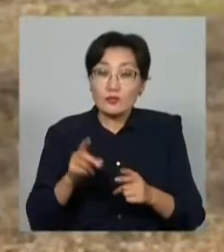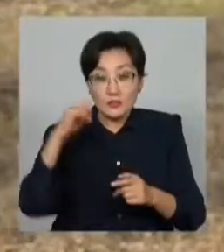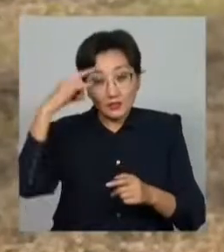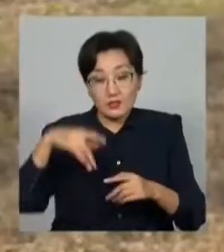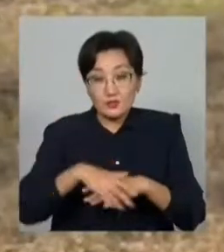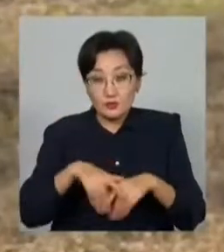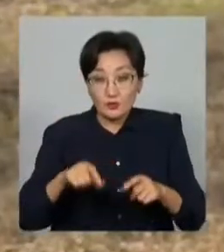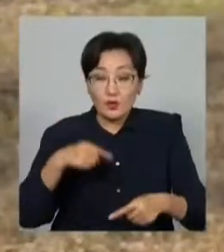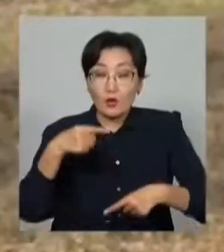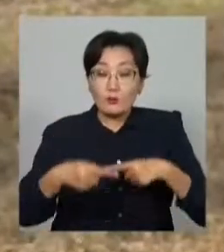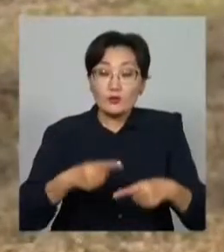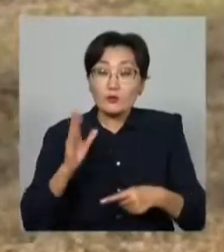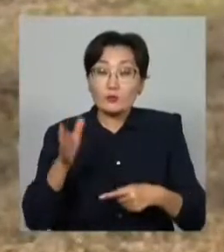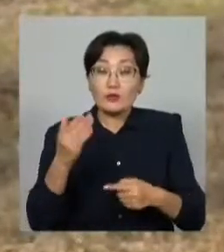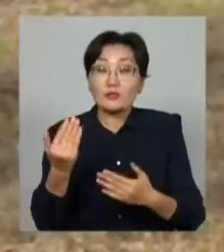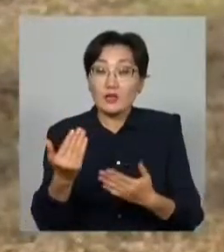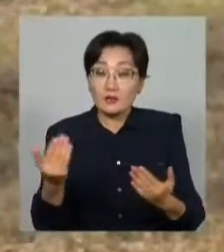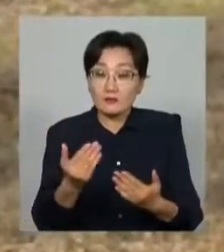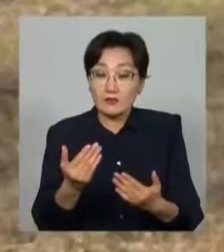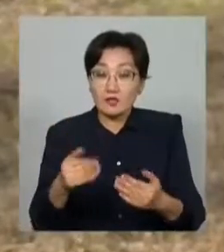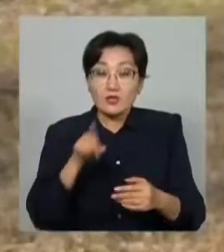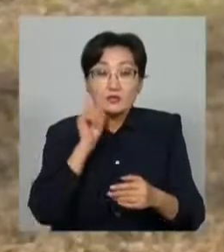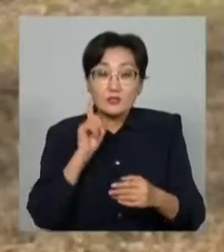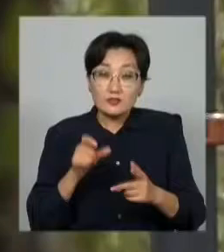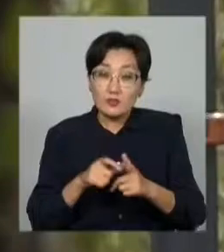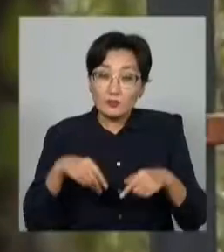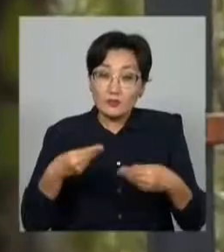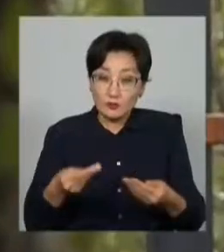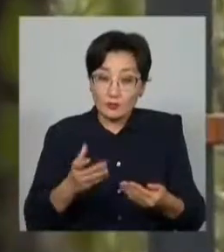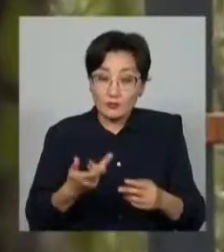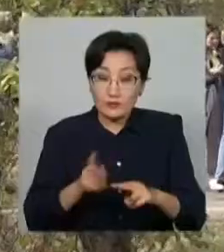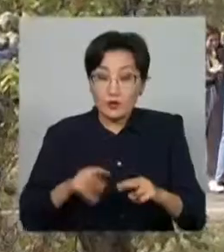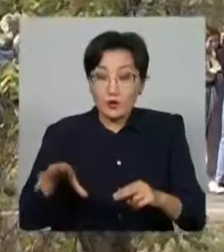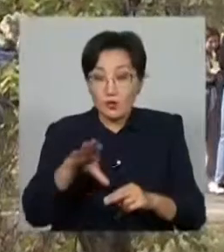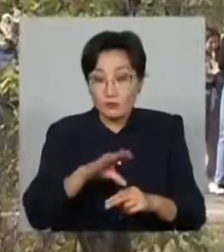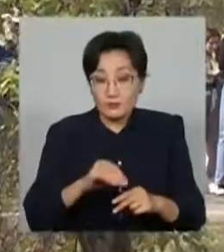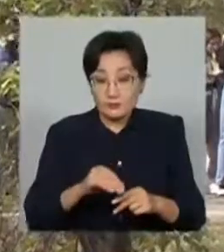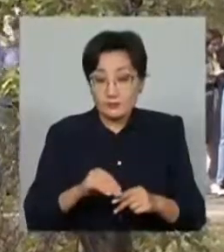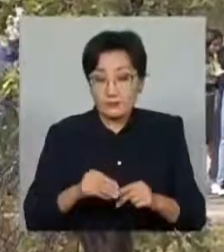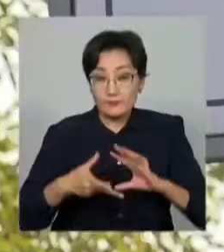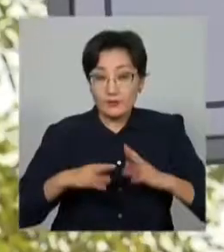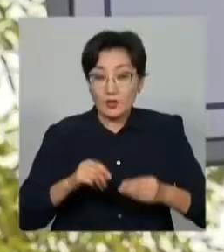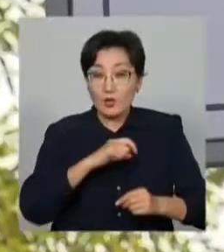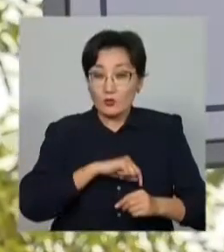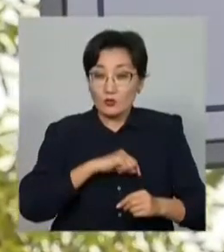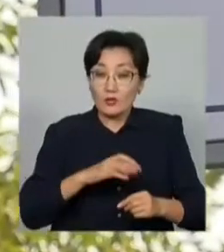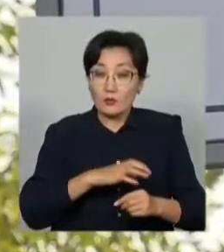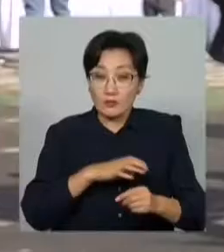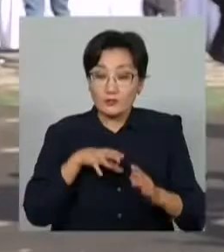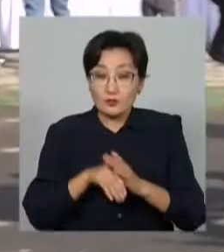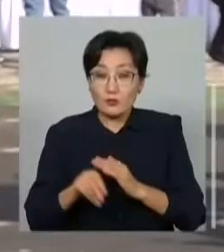қазақ елінің өсіп келе жатқан өздерің сияқты жастарға аманат дейміз. Енді бұның барлығы айналып келгенде рухани байлыққа